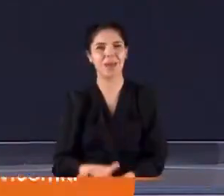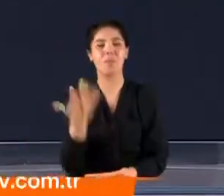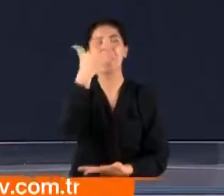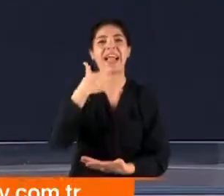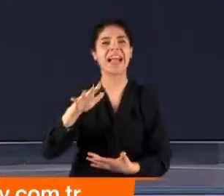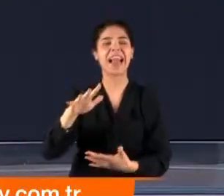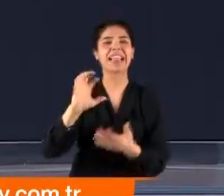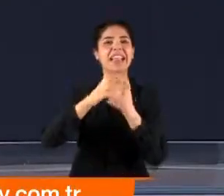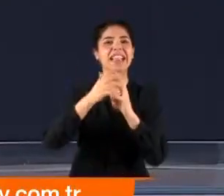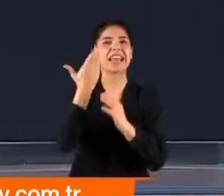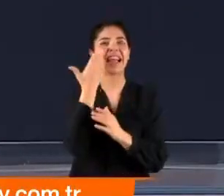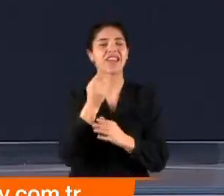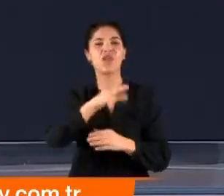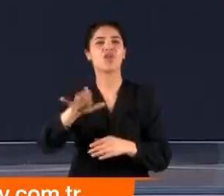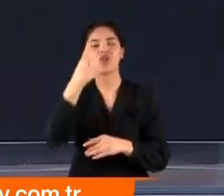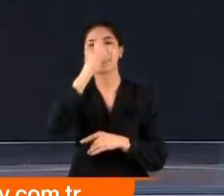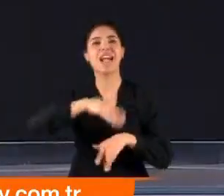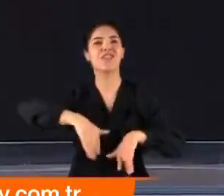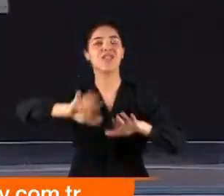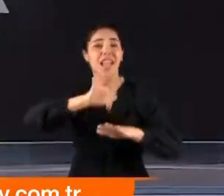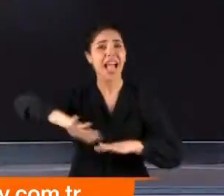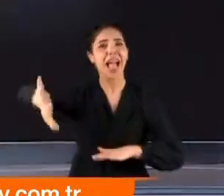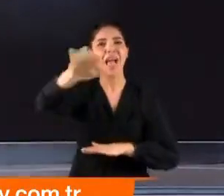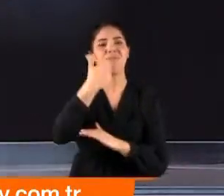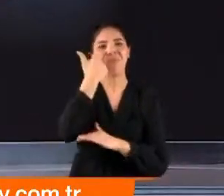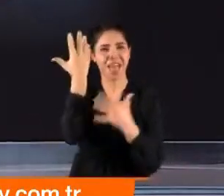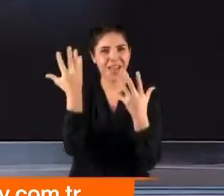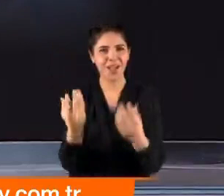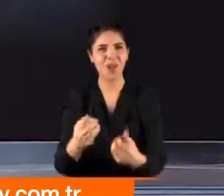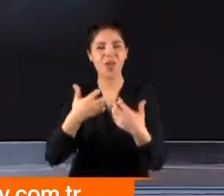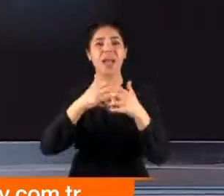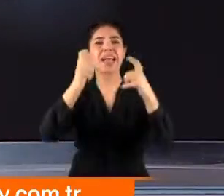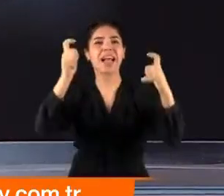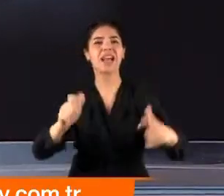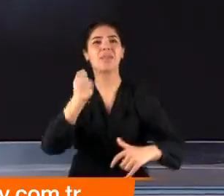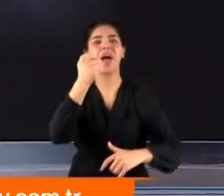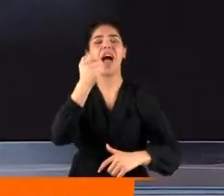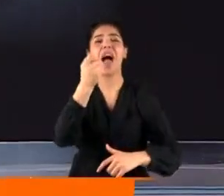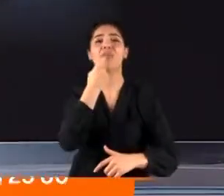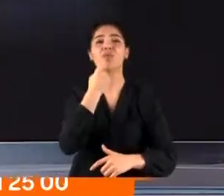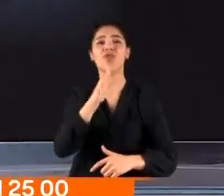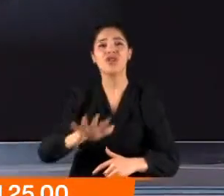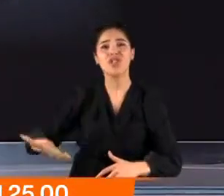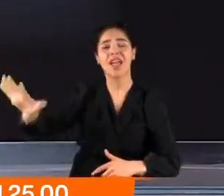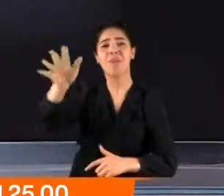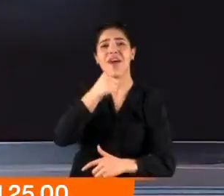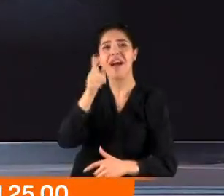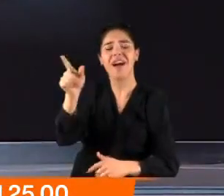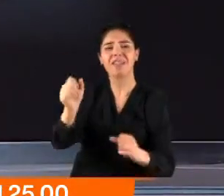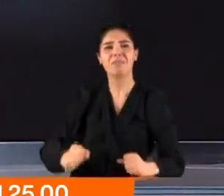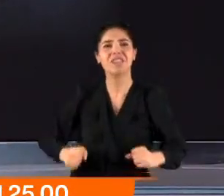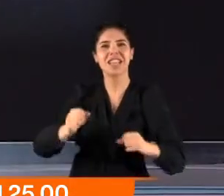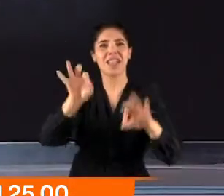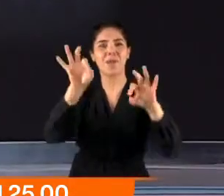Karadeniz'de karın keyfini sadece çocuklar çıkarmıyor. Her yer beyaz örtüye bürününce Kastamonu'da 60'lık delikanlılar da kızaklarını çıkardı